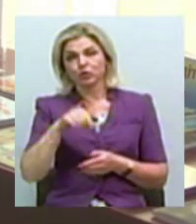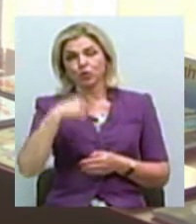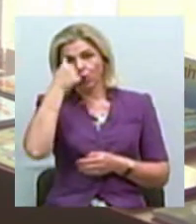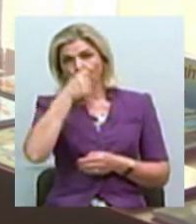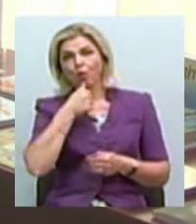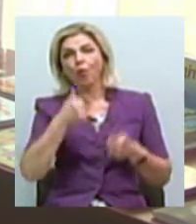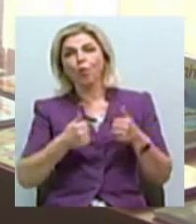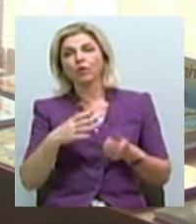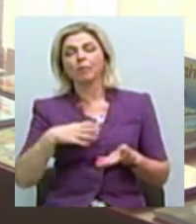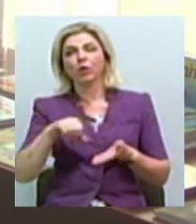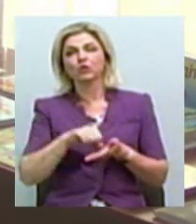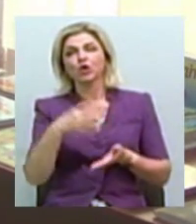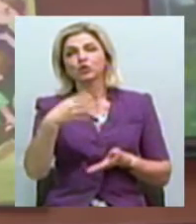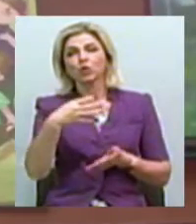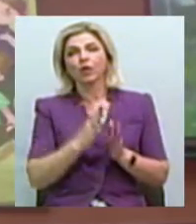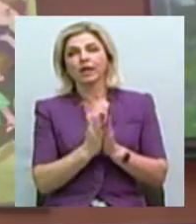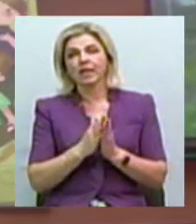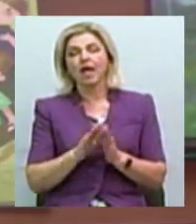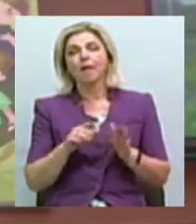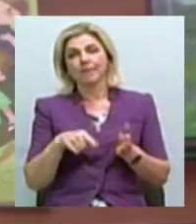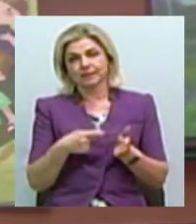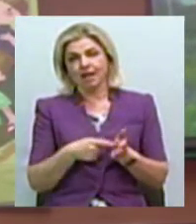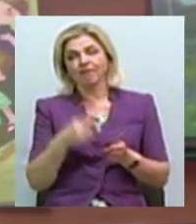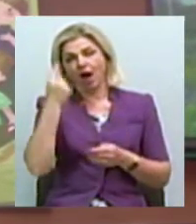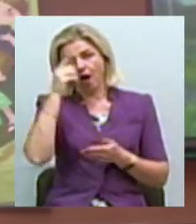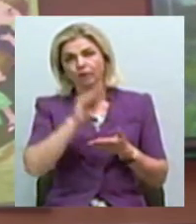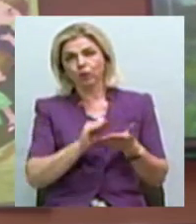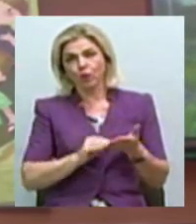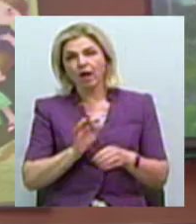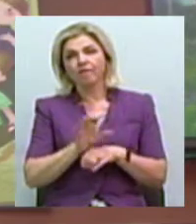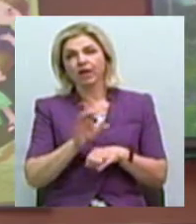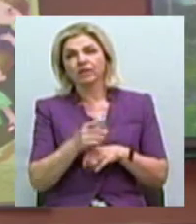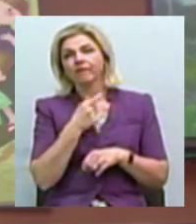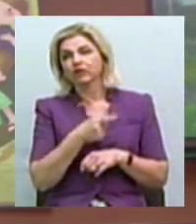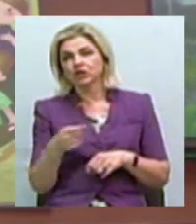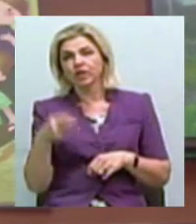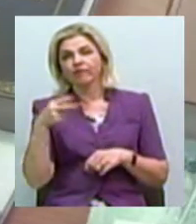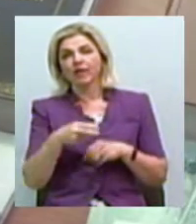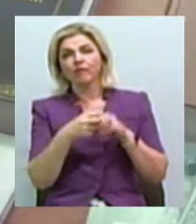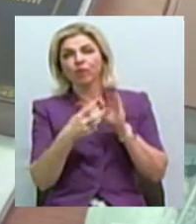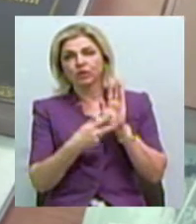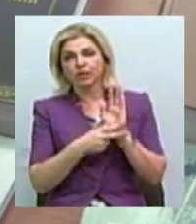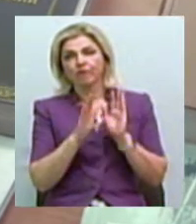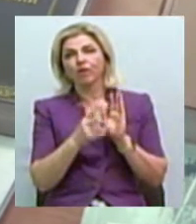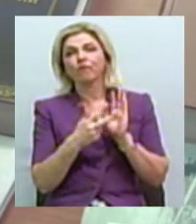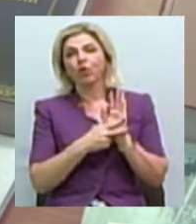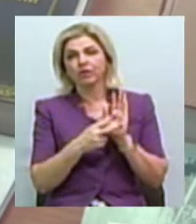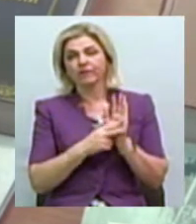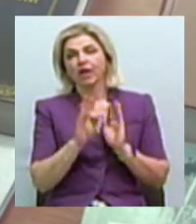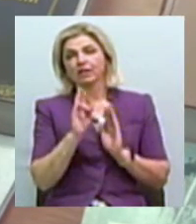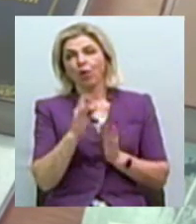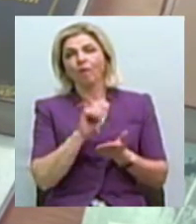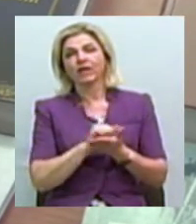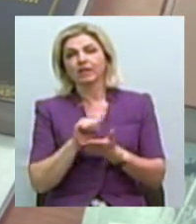конкурсі взяли участь 40 книг місцевих авторів, виданих протягом 2018 року у 8 миколаївських